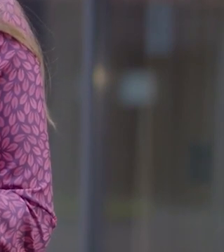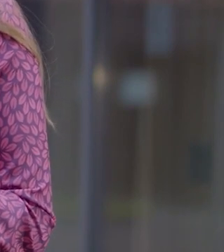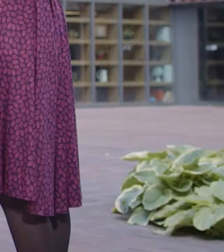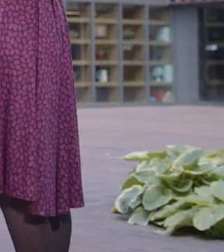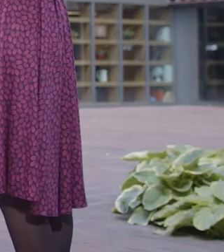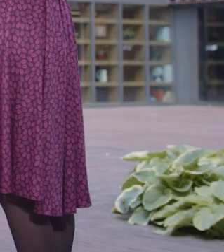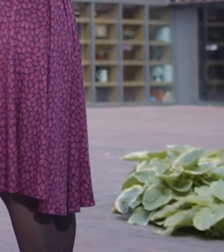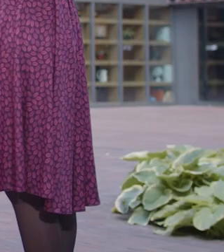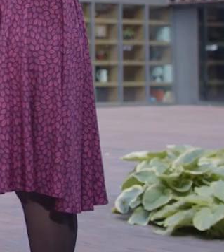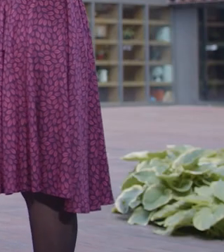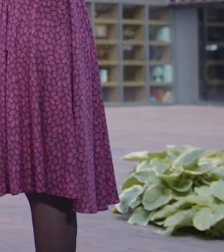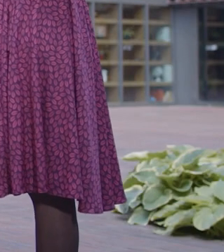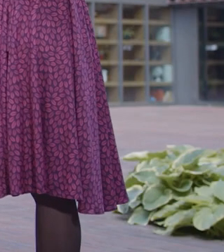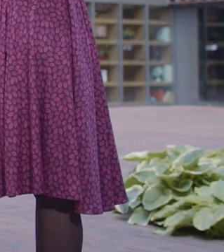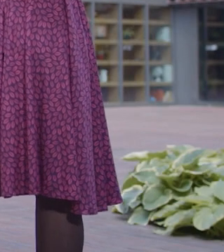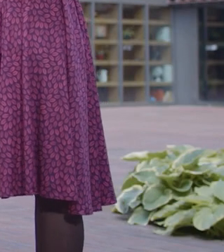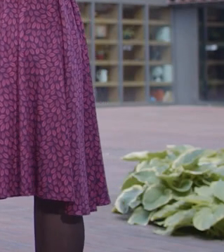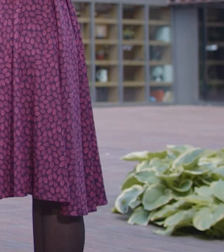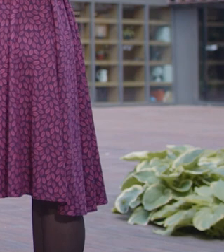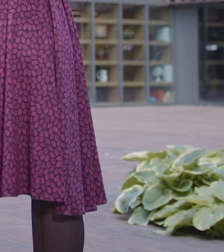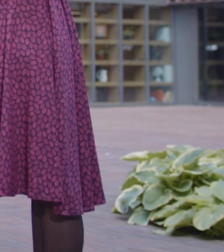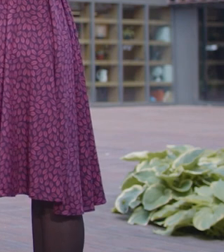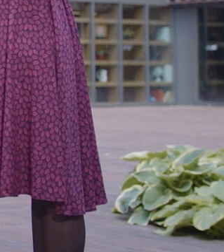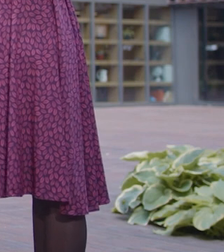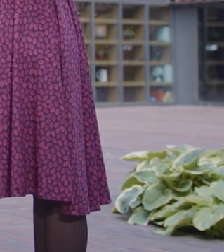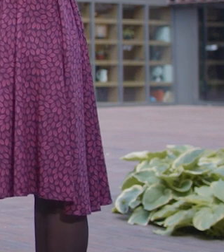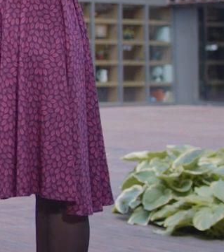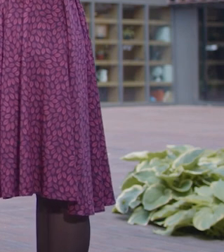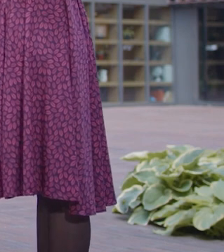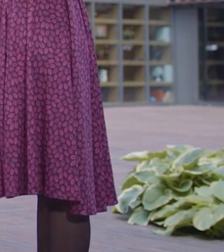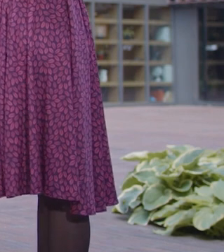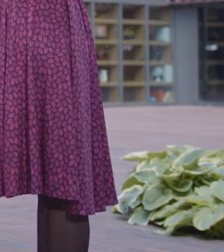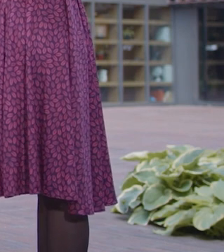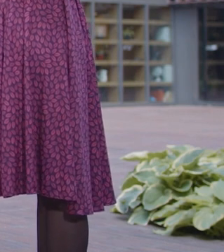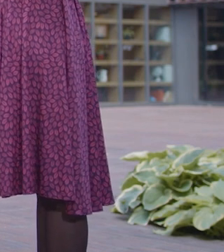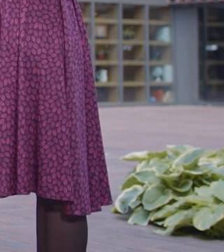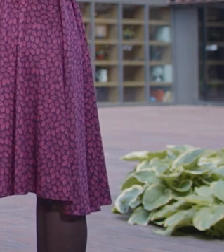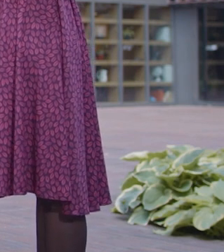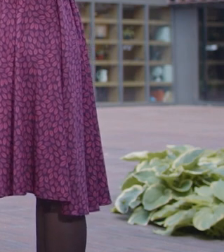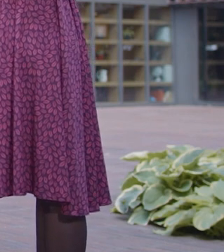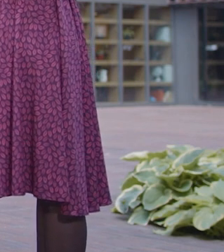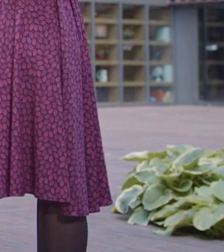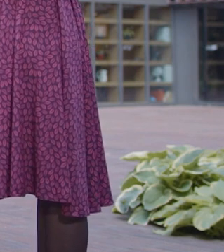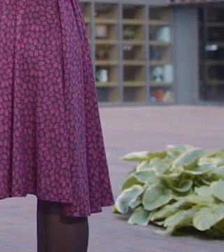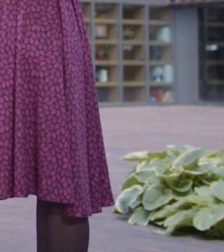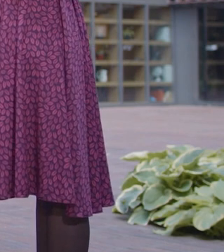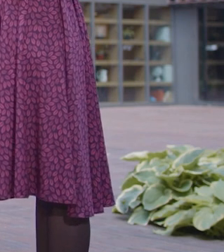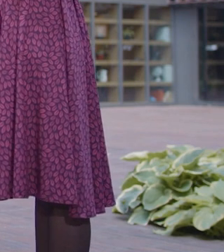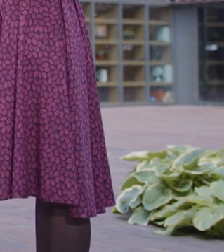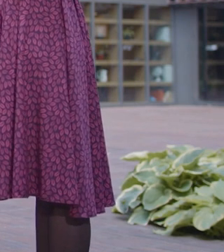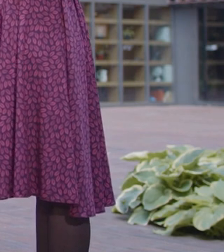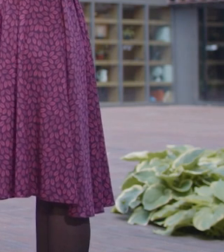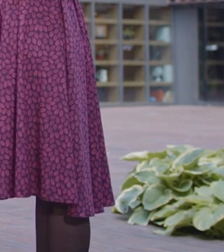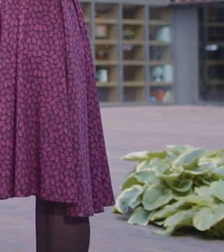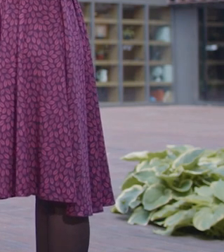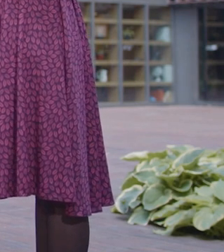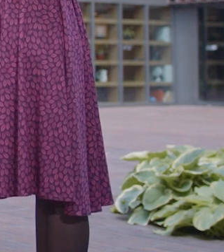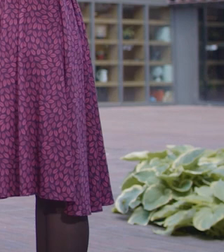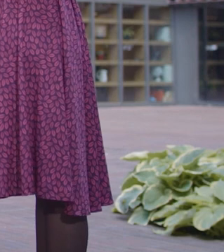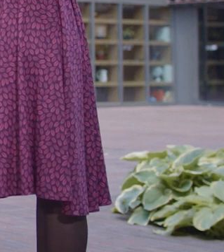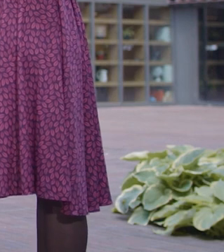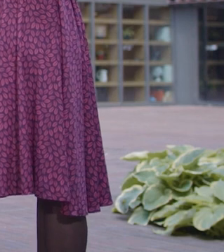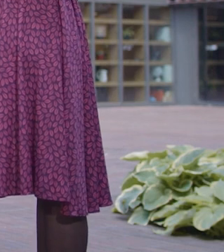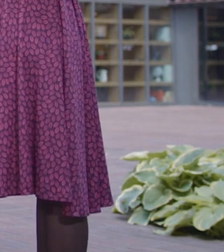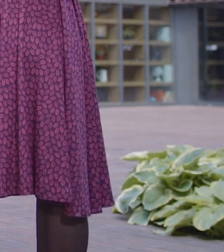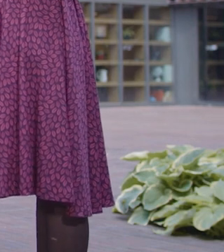rozmowę rekrutacyjną. Natomiast w sytuacji, kiedy chcemy podnieść swoje kompetencje, nauczyć się narzędzi pracy nad sobą albo po